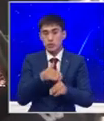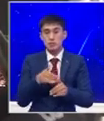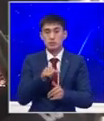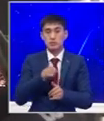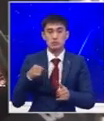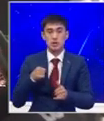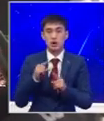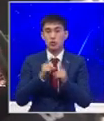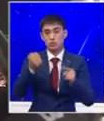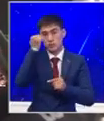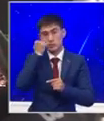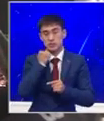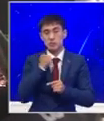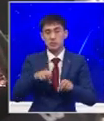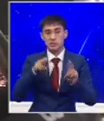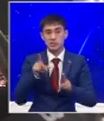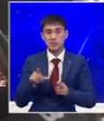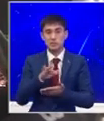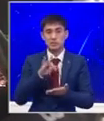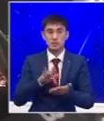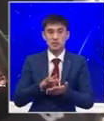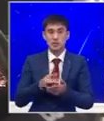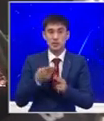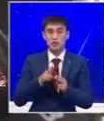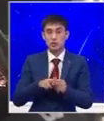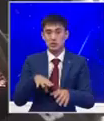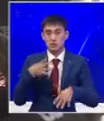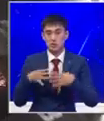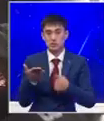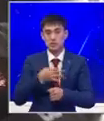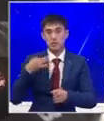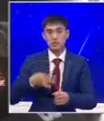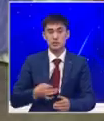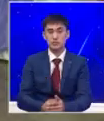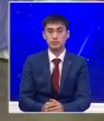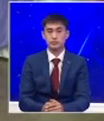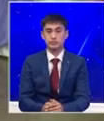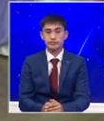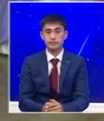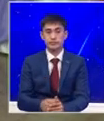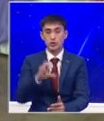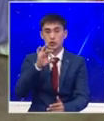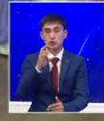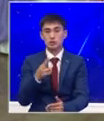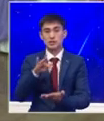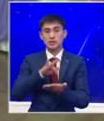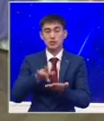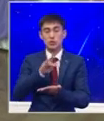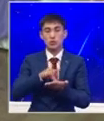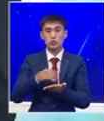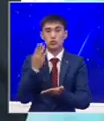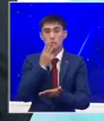сами. Огромное спасибо специалистам центра, которые занимаются моим сыном. Социальный центр в городе Уштубе